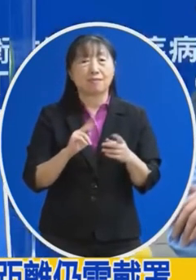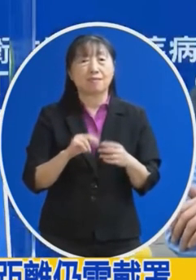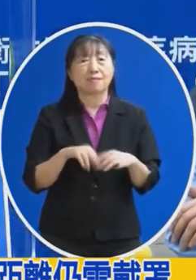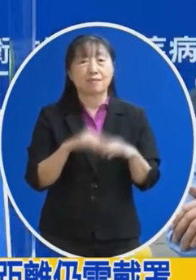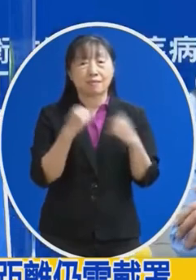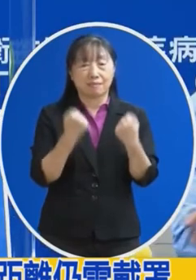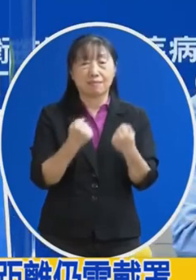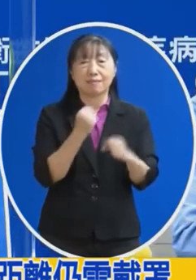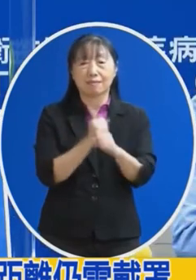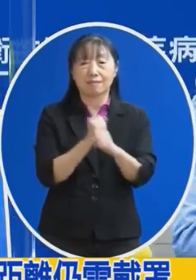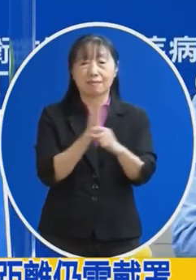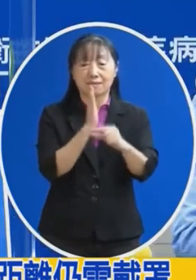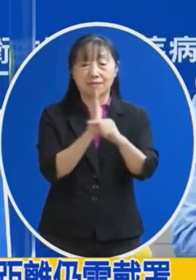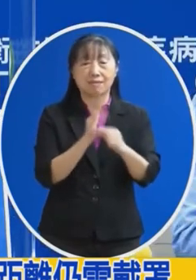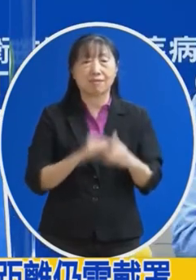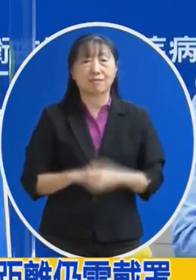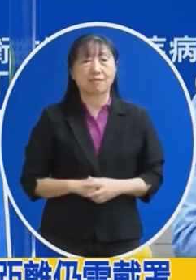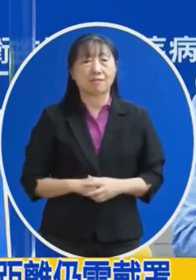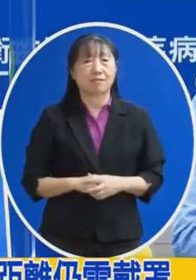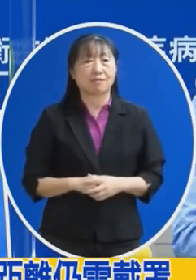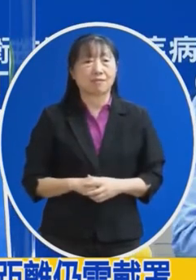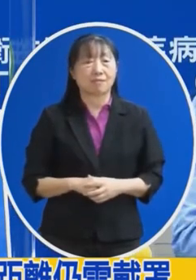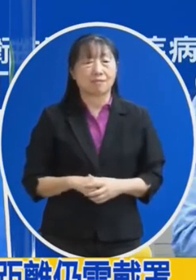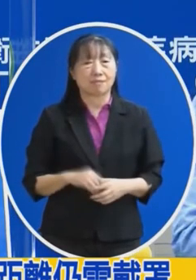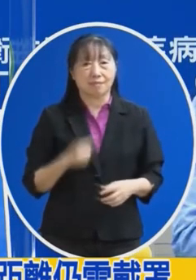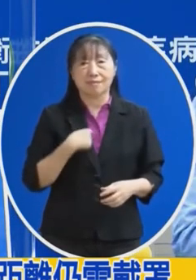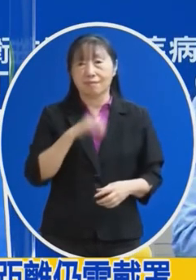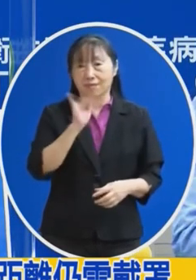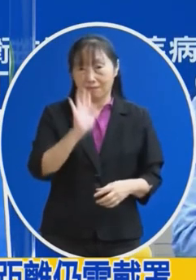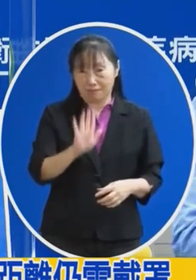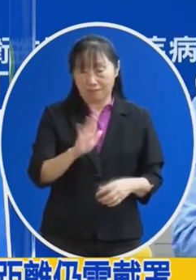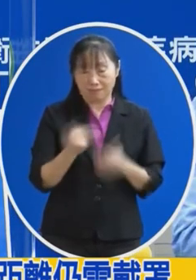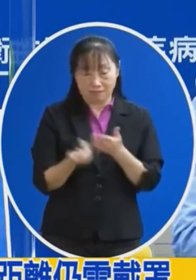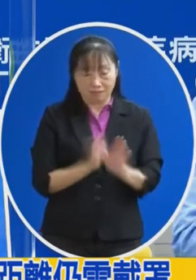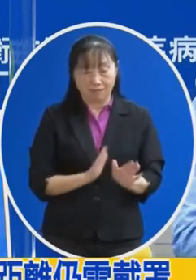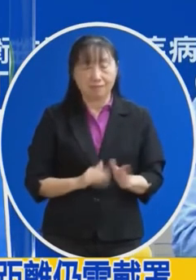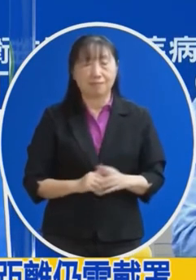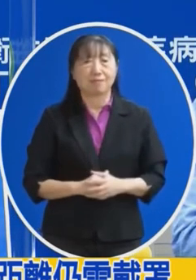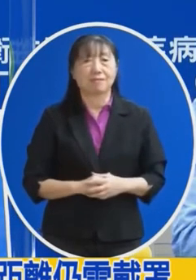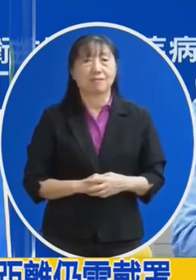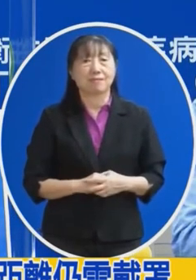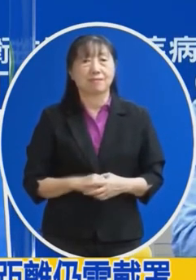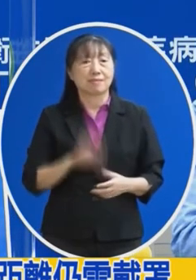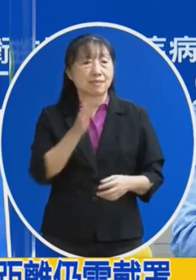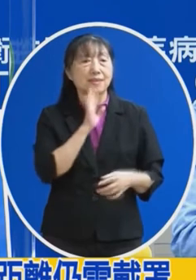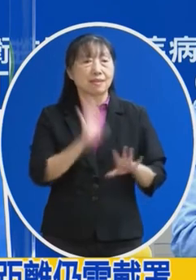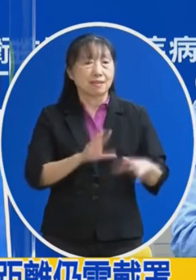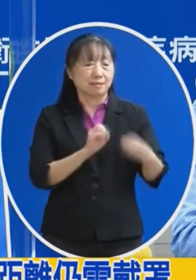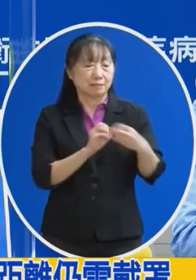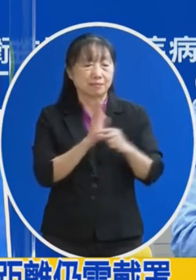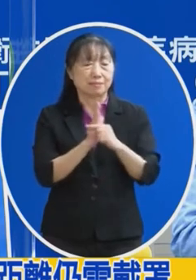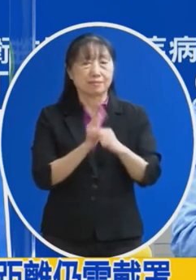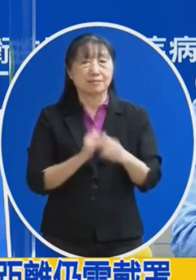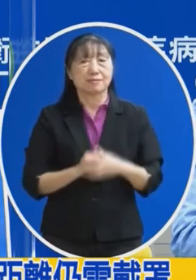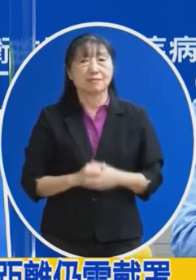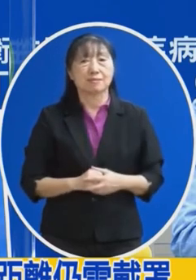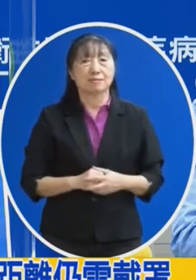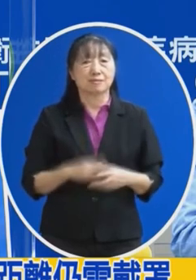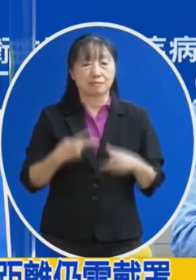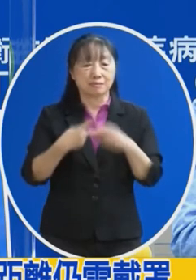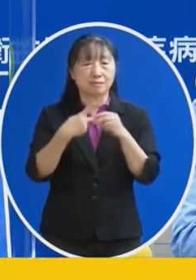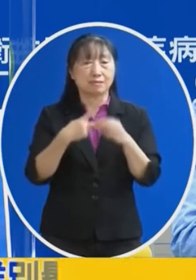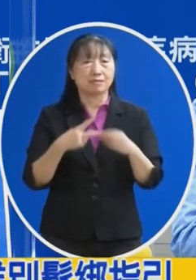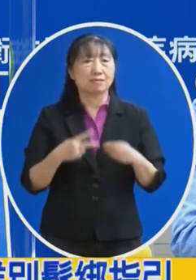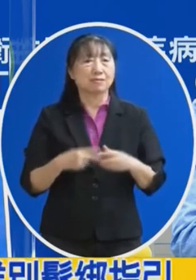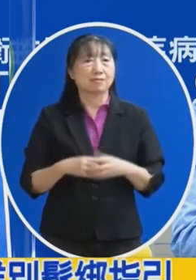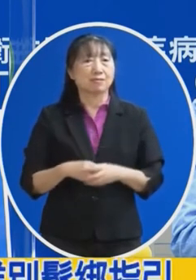程序都在进行中，然后我们事实上有我们有这样的一个准备啊，不过我们现在也在谈判中。然后第二个就是